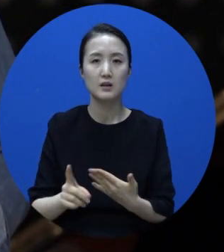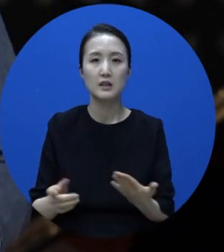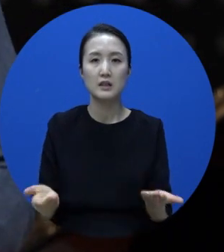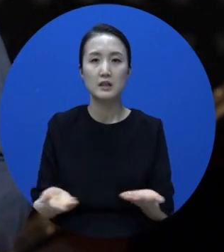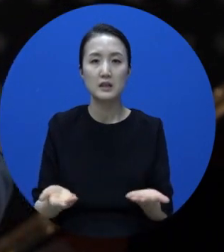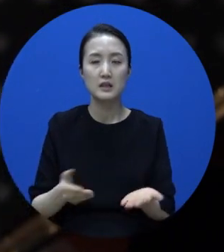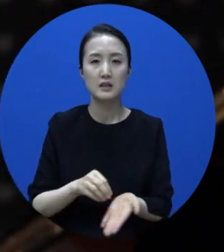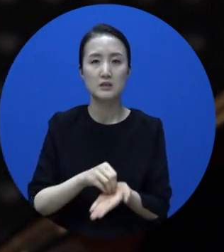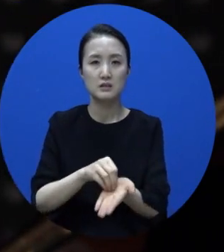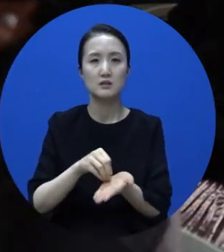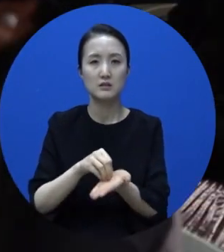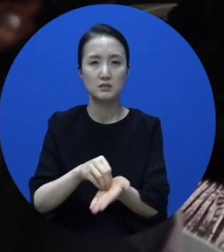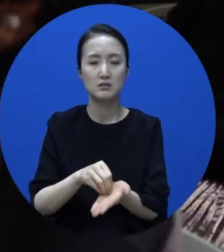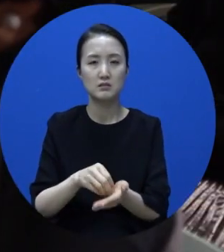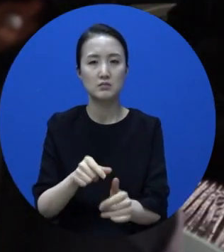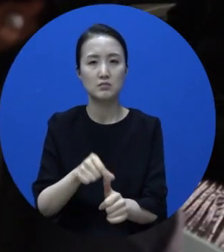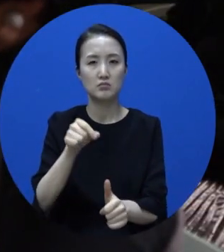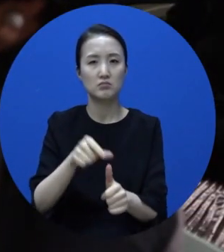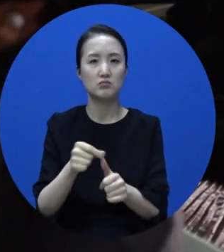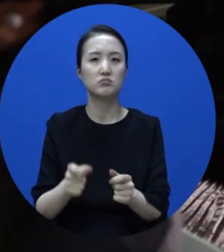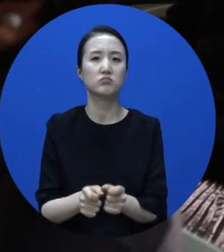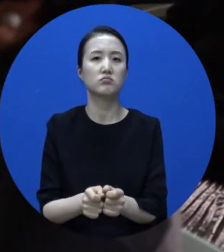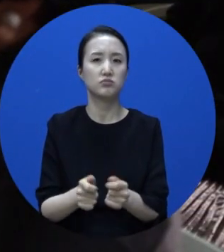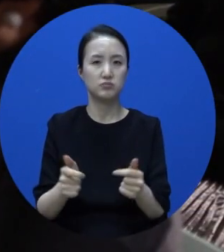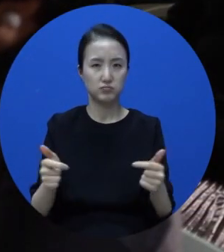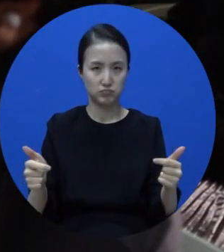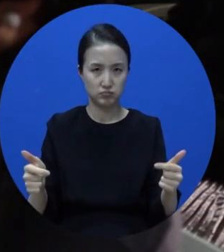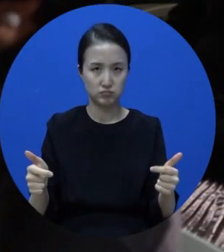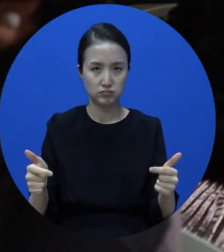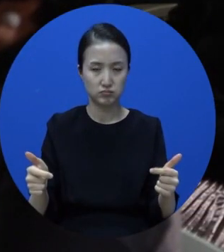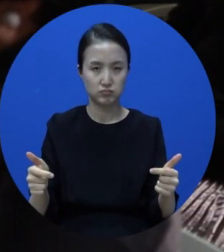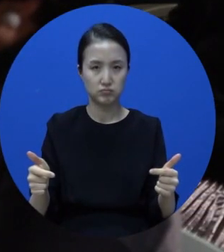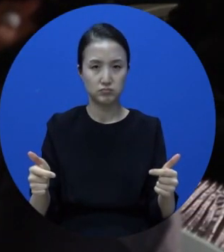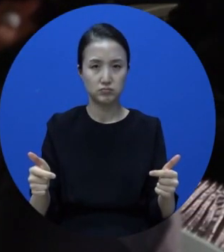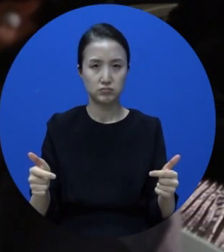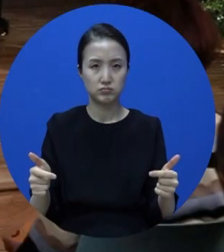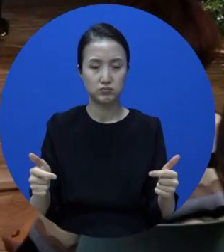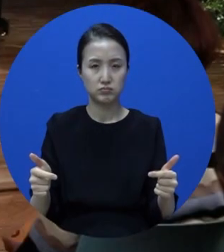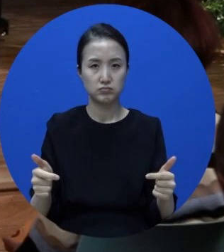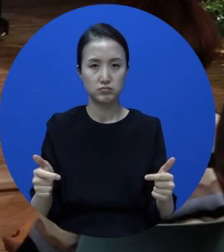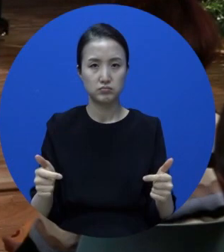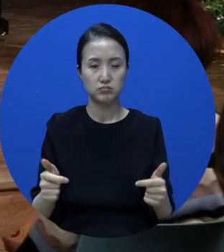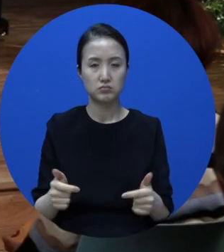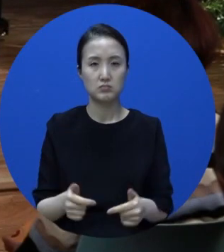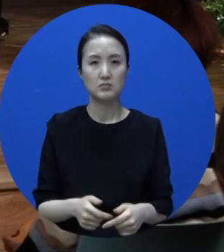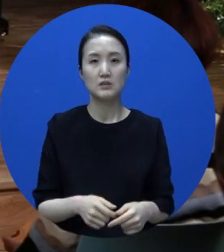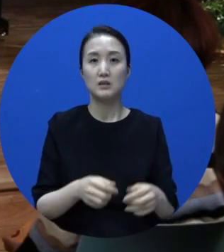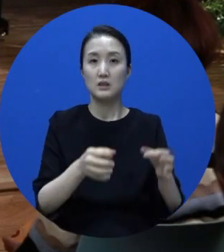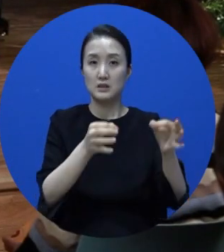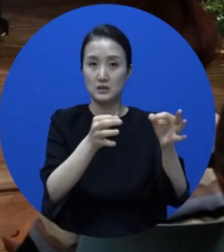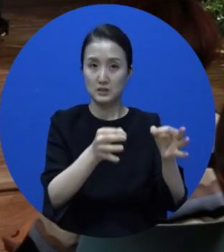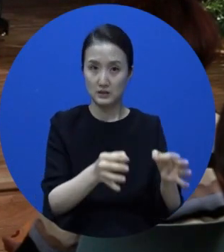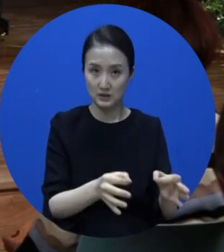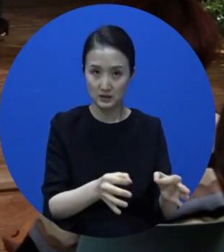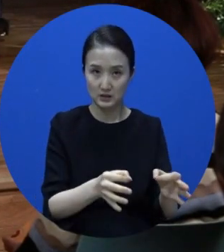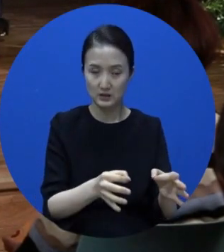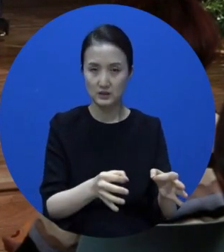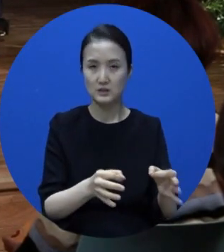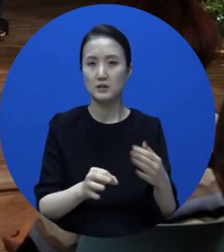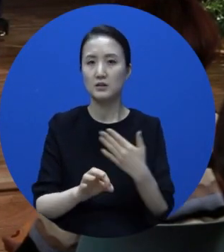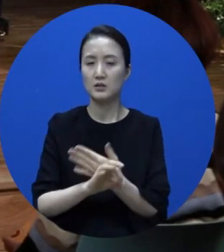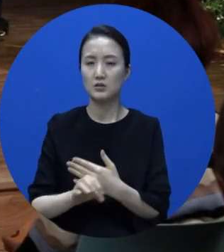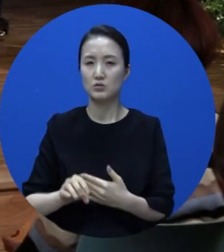창출되는 그래서 고용인 으로 금리를 인하하면 투자가 늘고 투자가 늘면